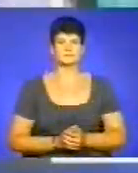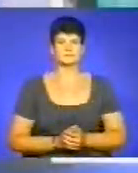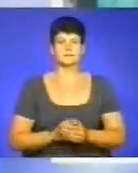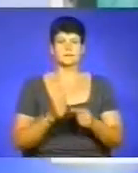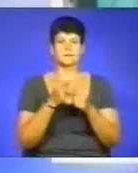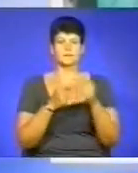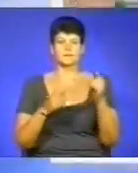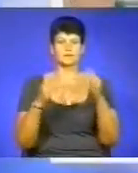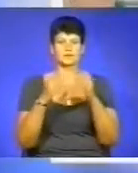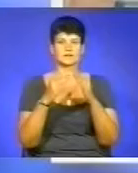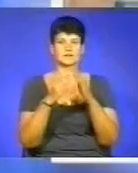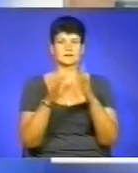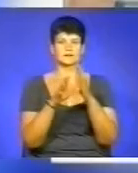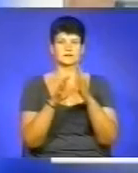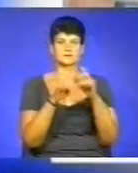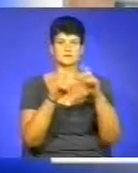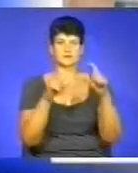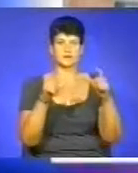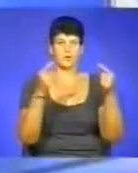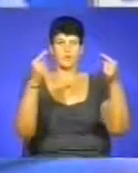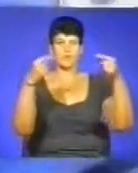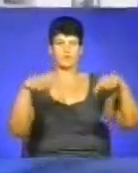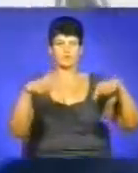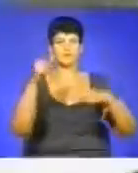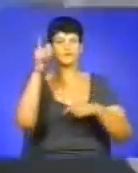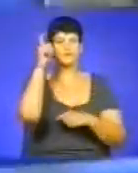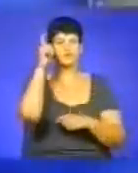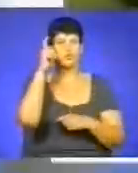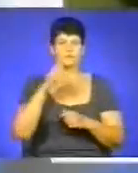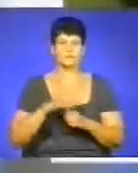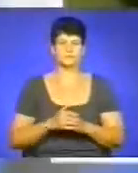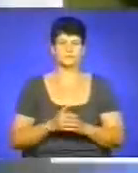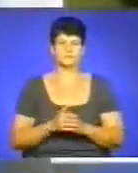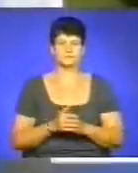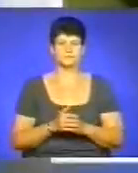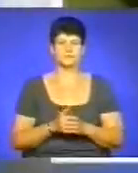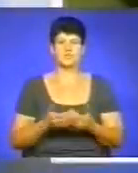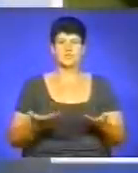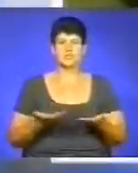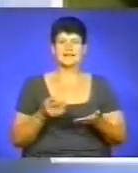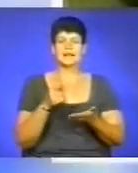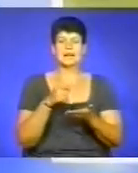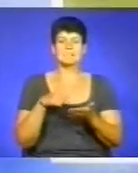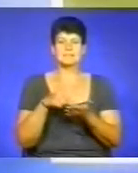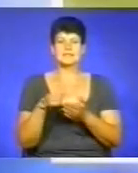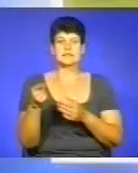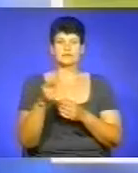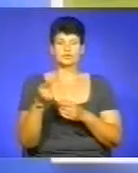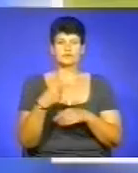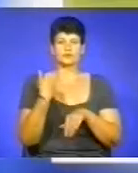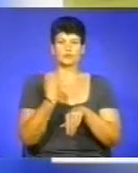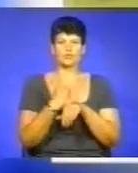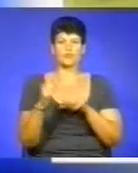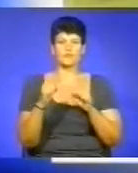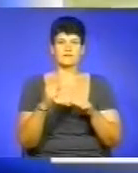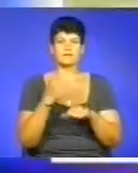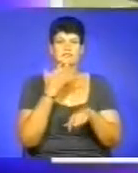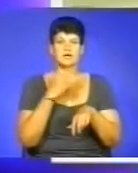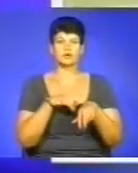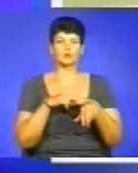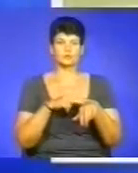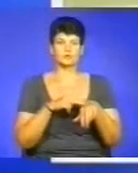Півбудівлі електричної підстанції обвалилося у Чорткові. Житель міста Тернополя до головного управління національної поліції в Тернопільській